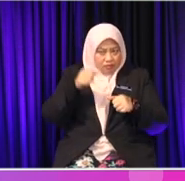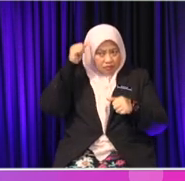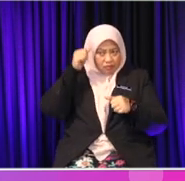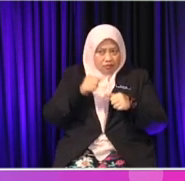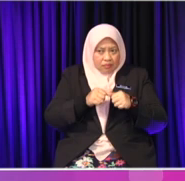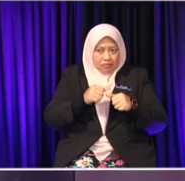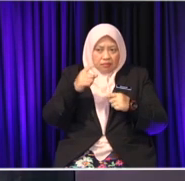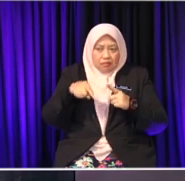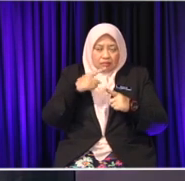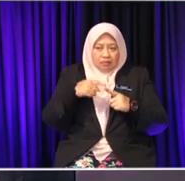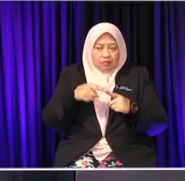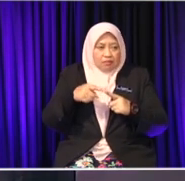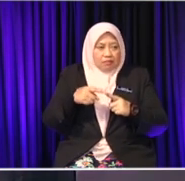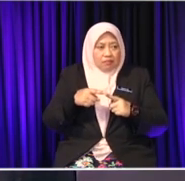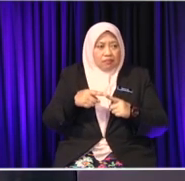disebutkan